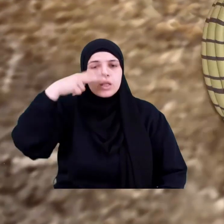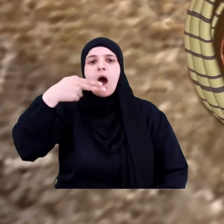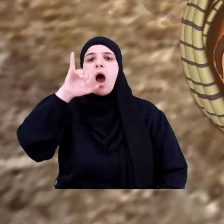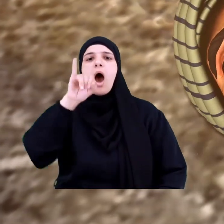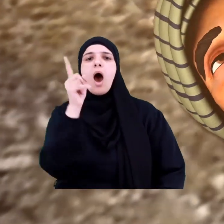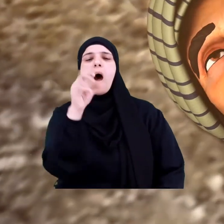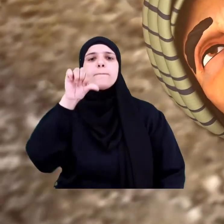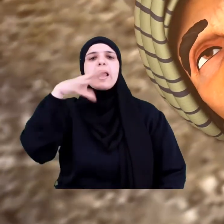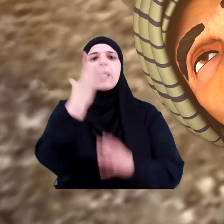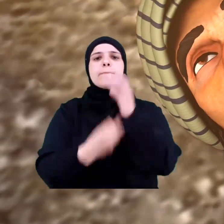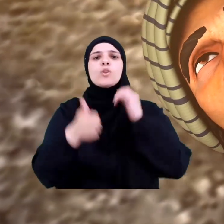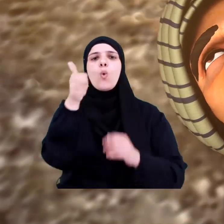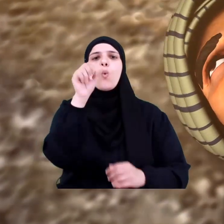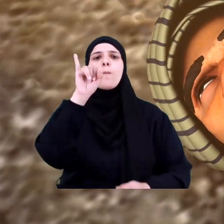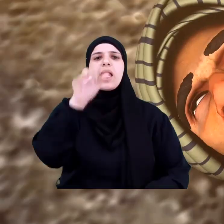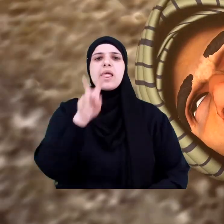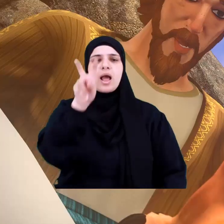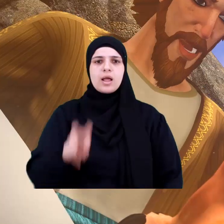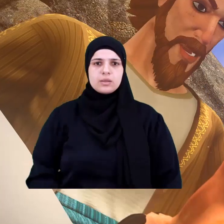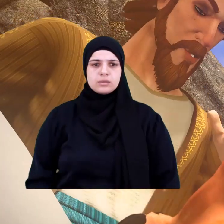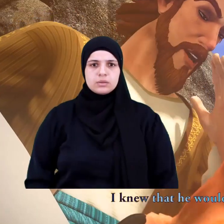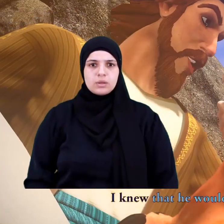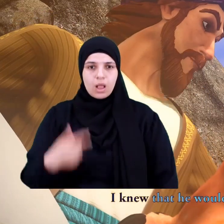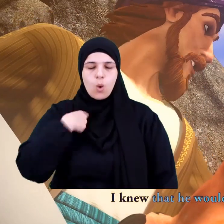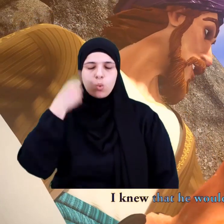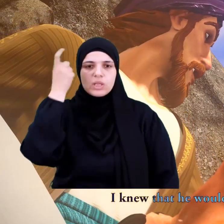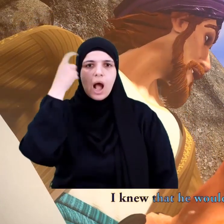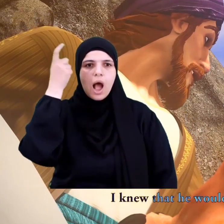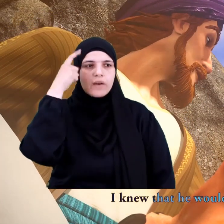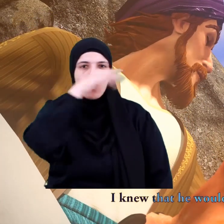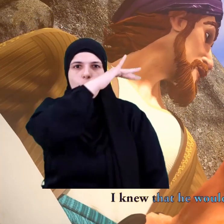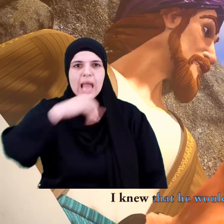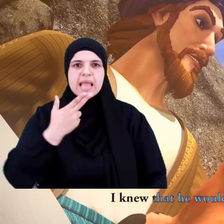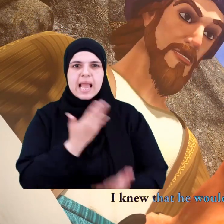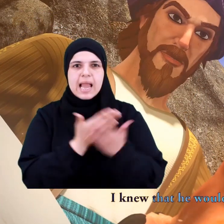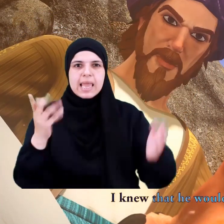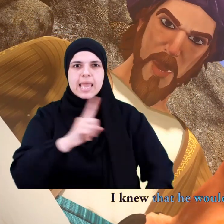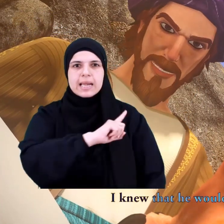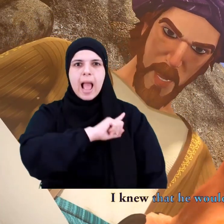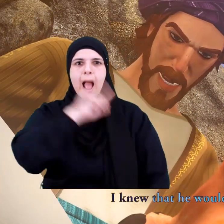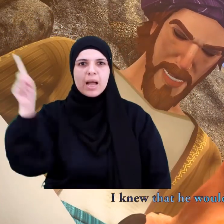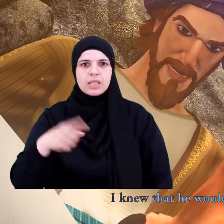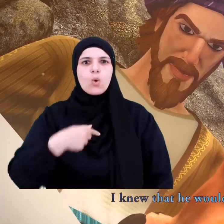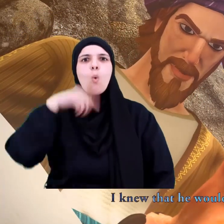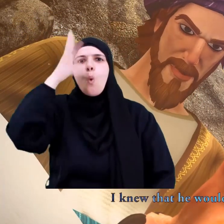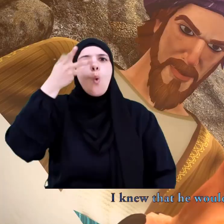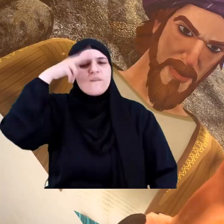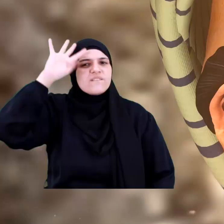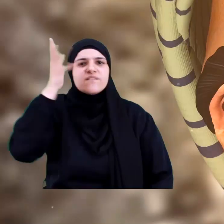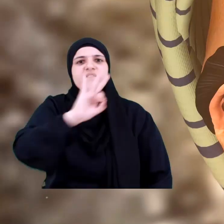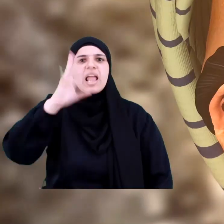إنه عمرو بن أمية. كنت أعلم أنه ما أتى لخير أبداً. وأين هو